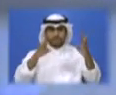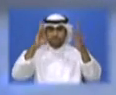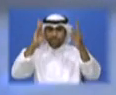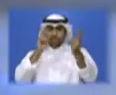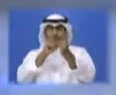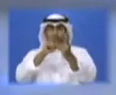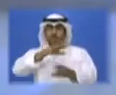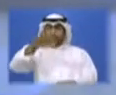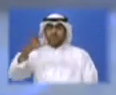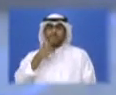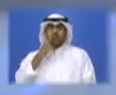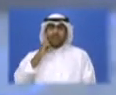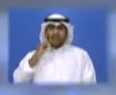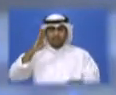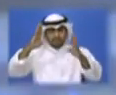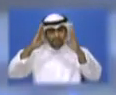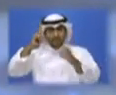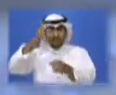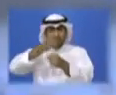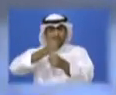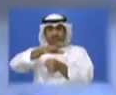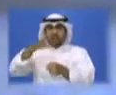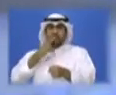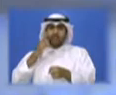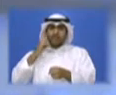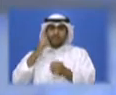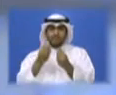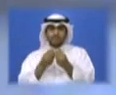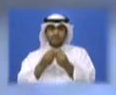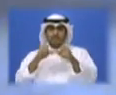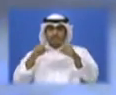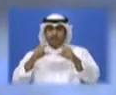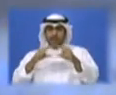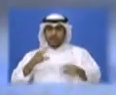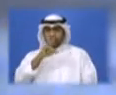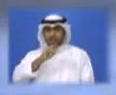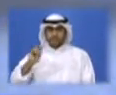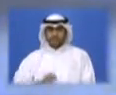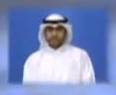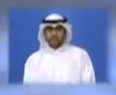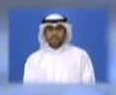راجعون. ختاما هذا تذكير بأبرز العناوين الرئيسة. طبتم وطابت أوقاتكم.